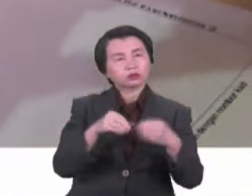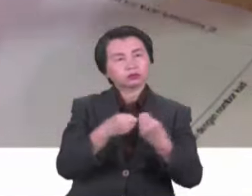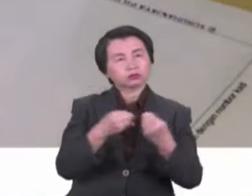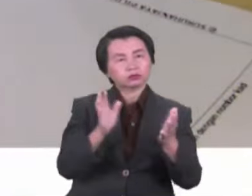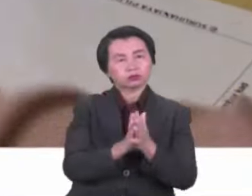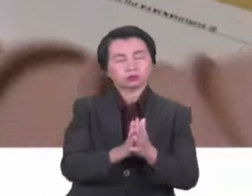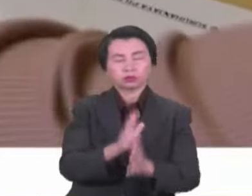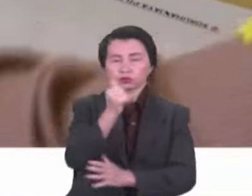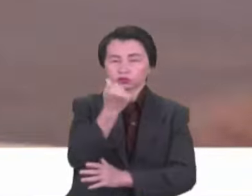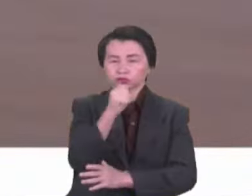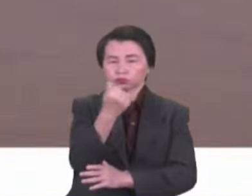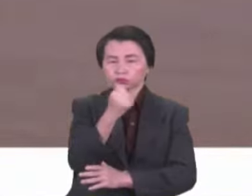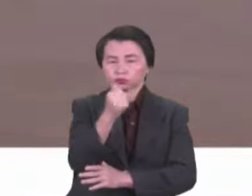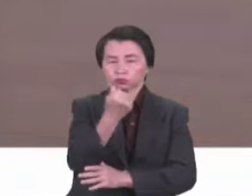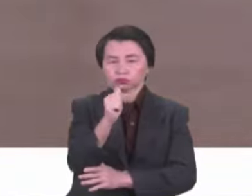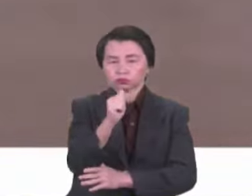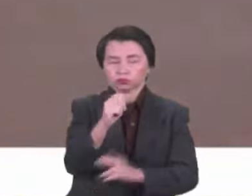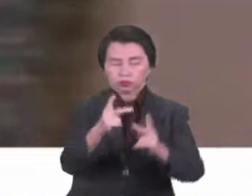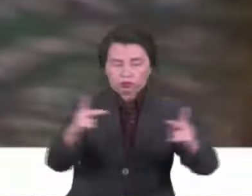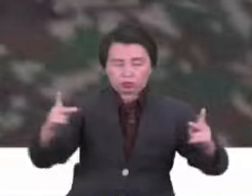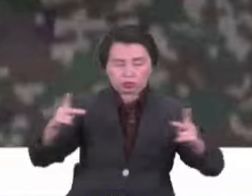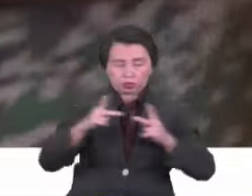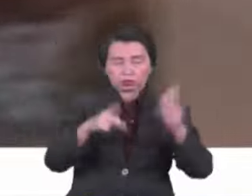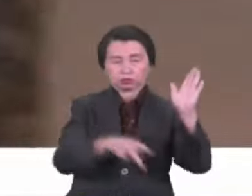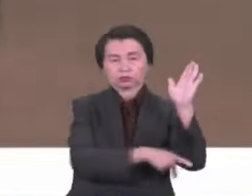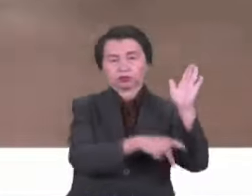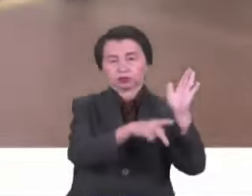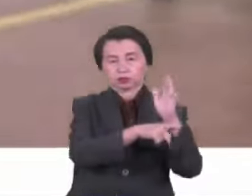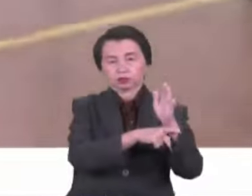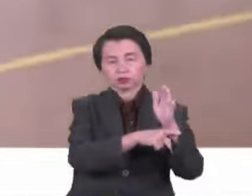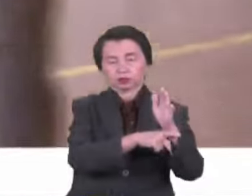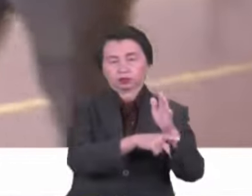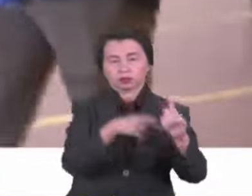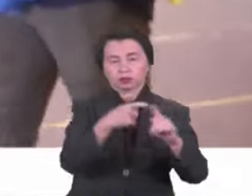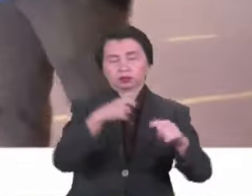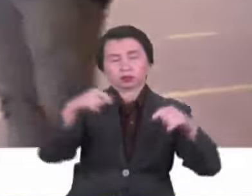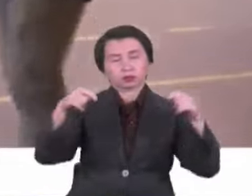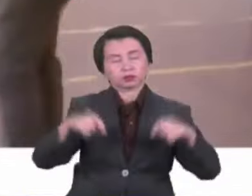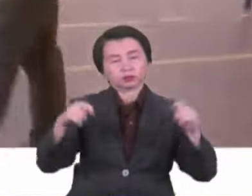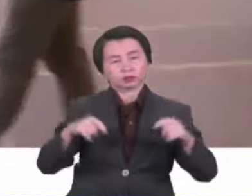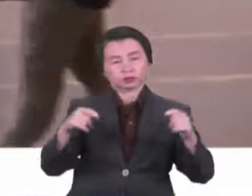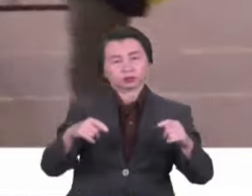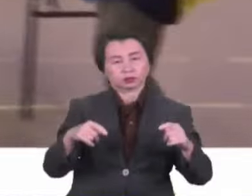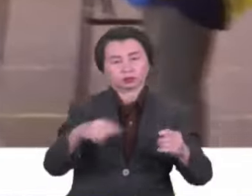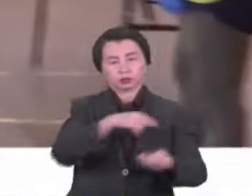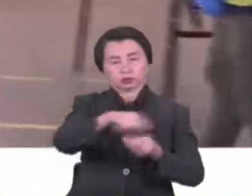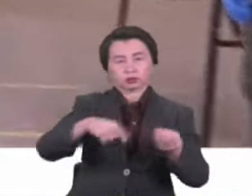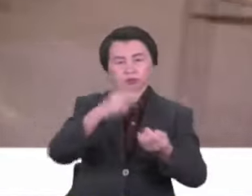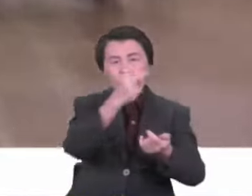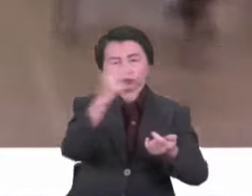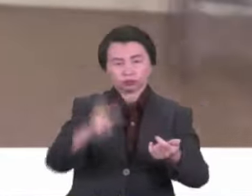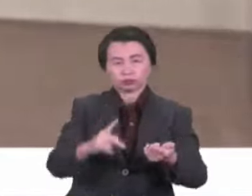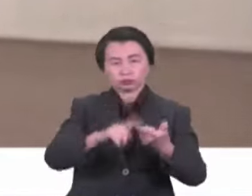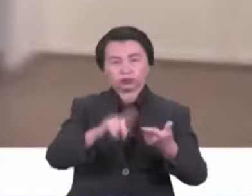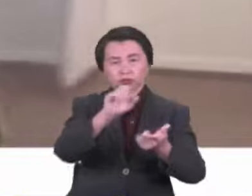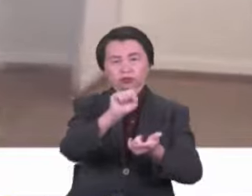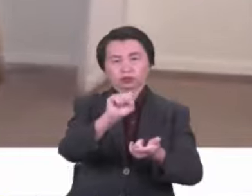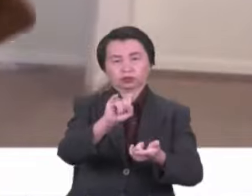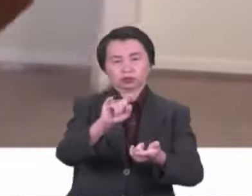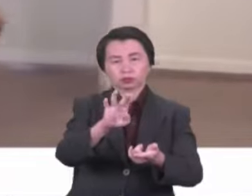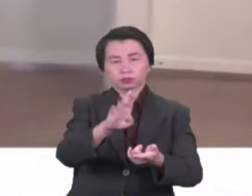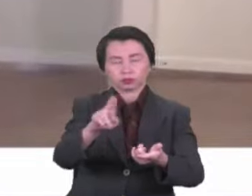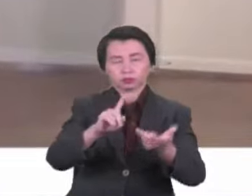kurang 10 kawasan parlimen lah. Jadi from here, daripada di kawasan sekitar Kuching, Sibu dan